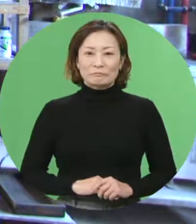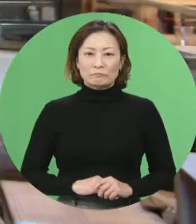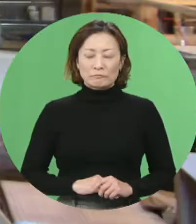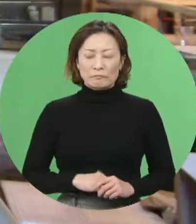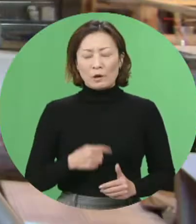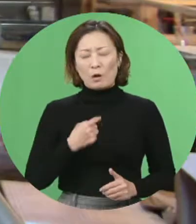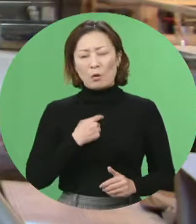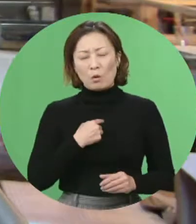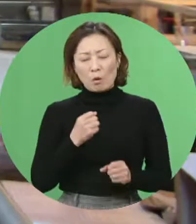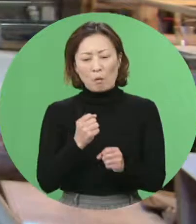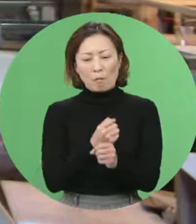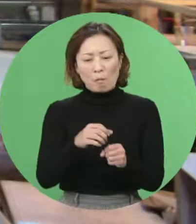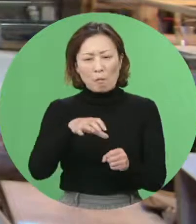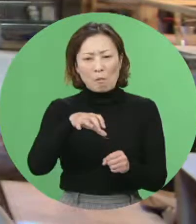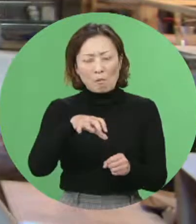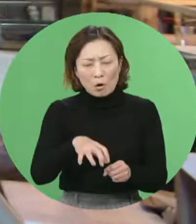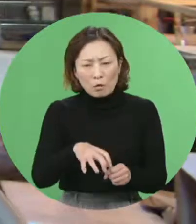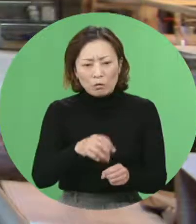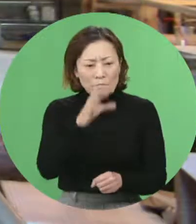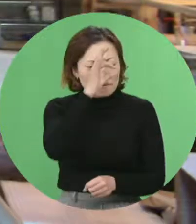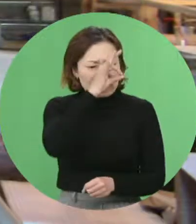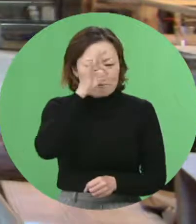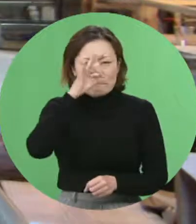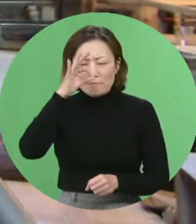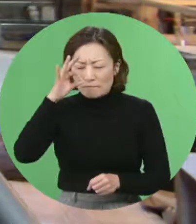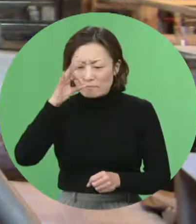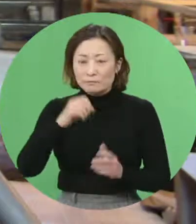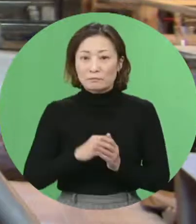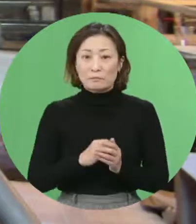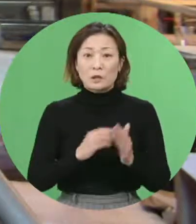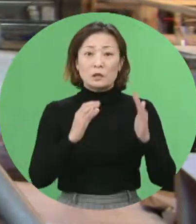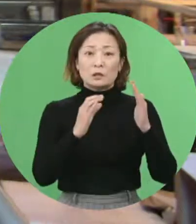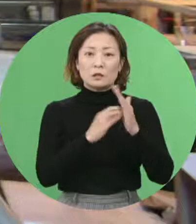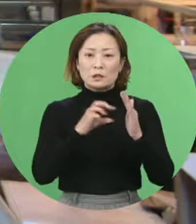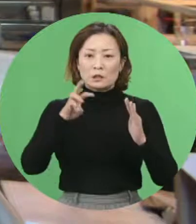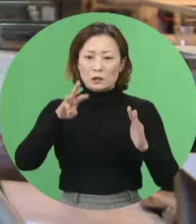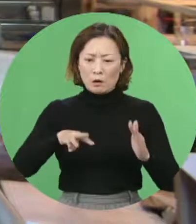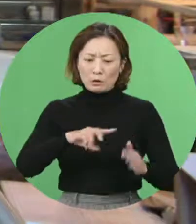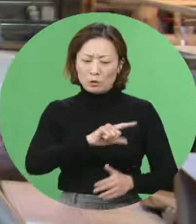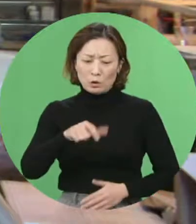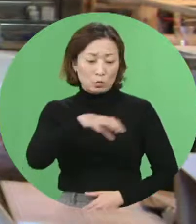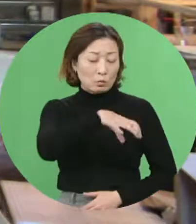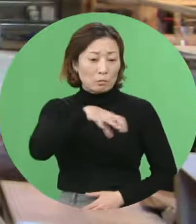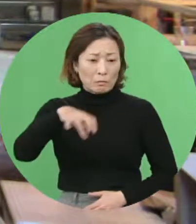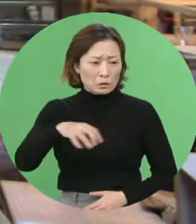工房を探していて、県内いろいろ探したんですけど、